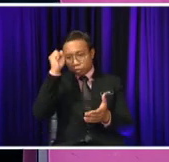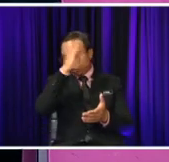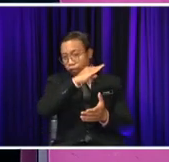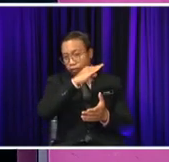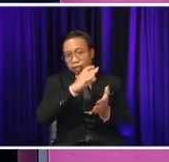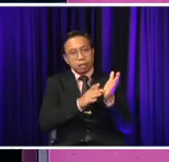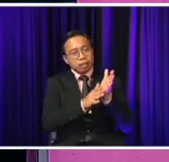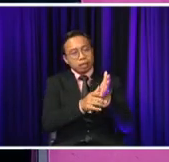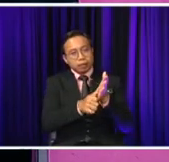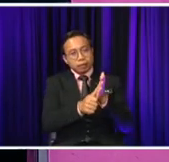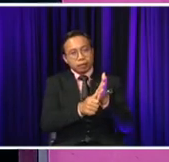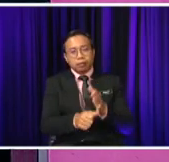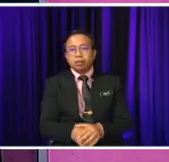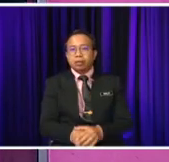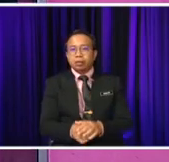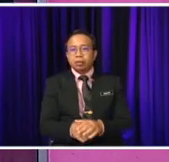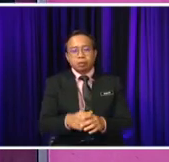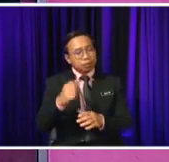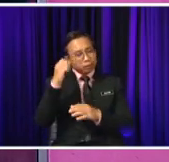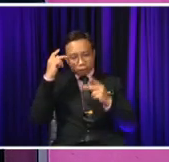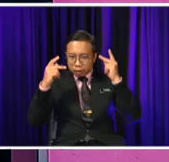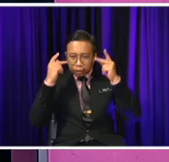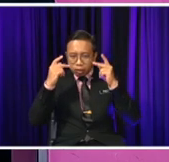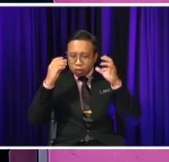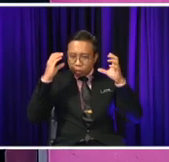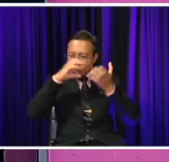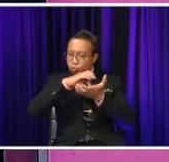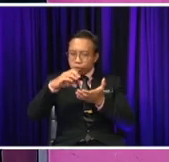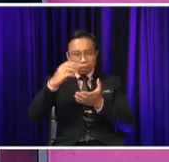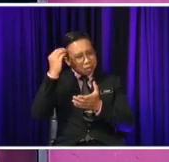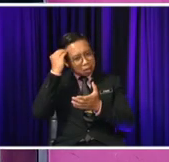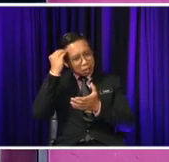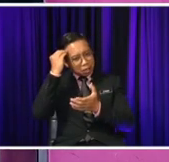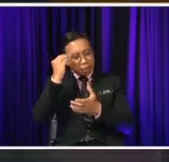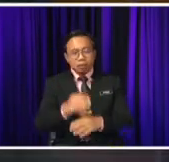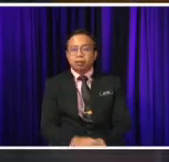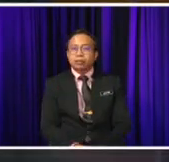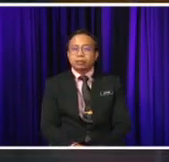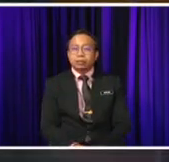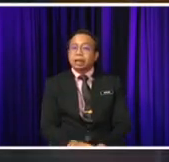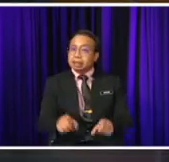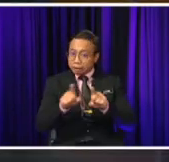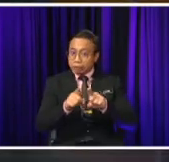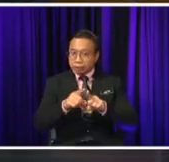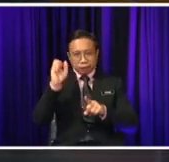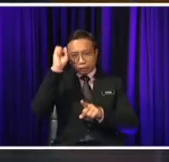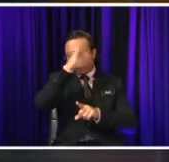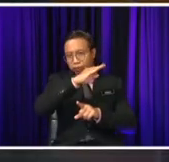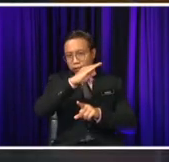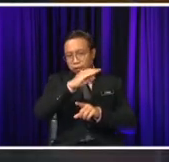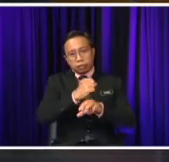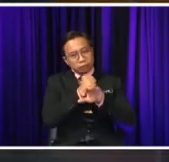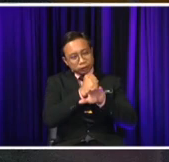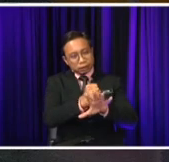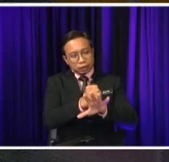oke sifat jadah juga memabukkan merusakkan akal pikiran sama tak dengan dengan sifat kesan buruk